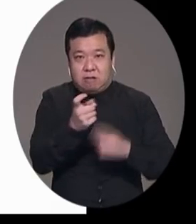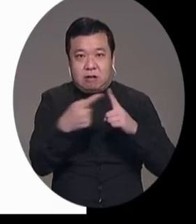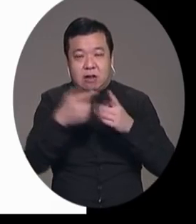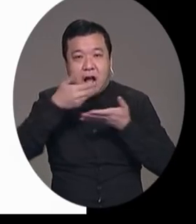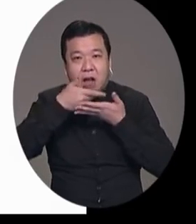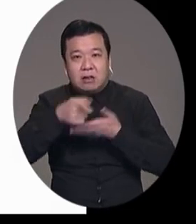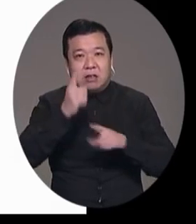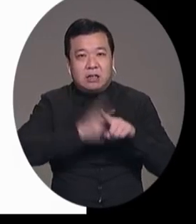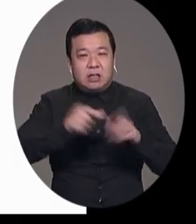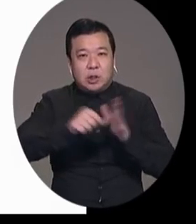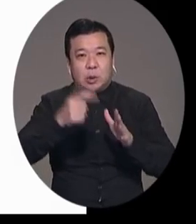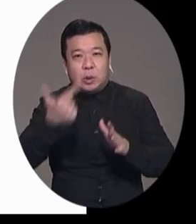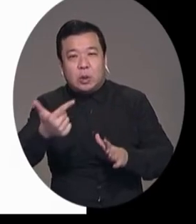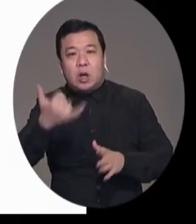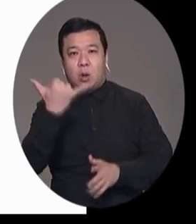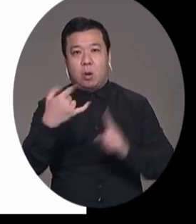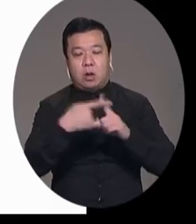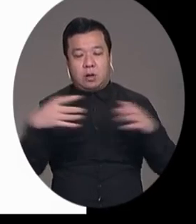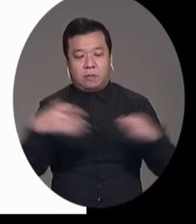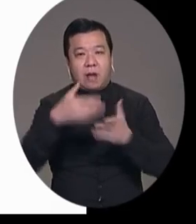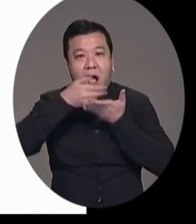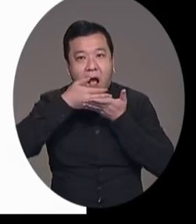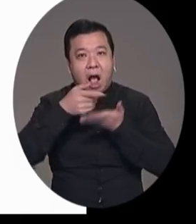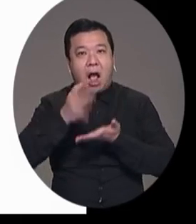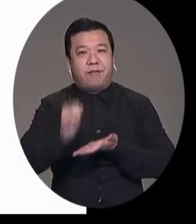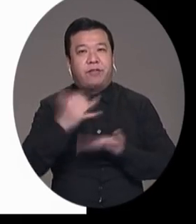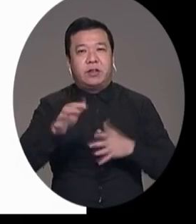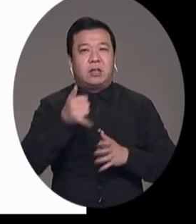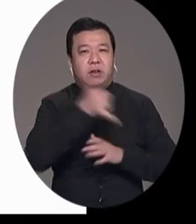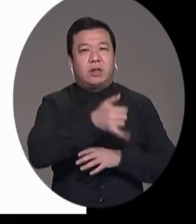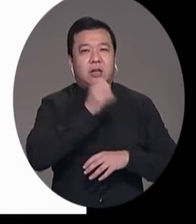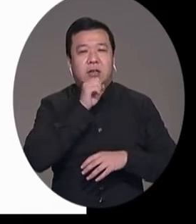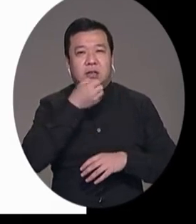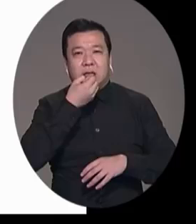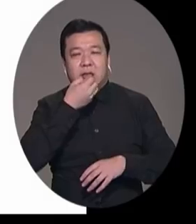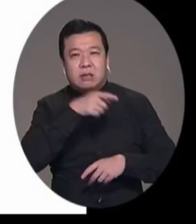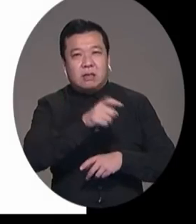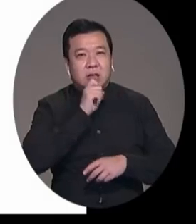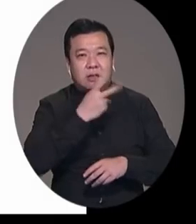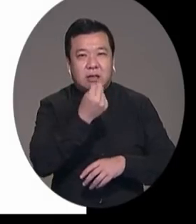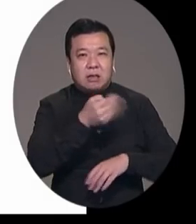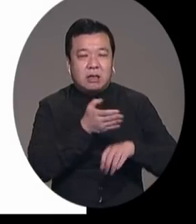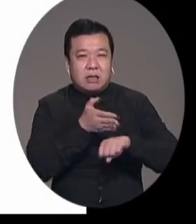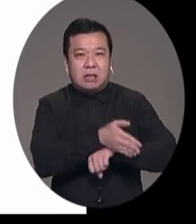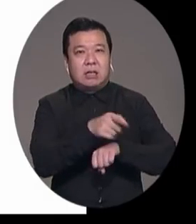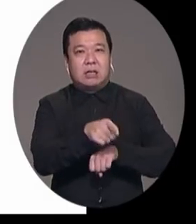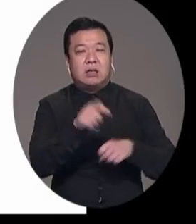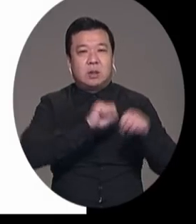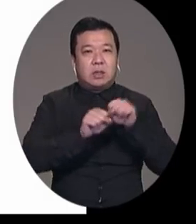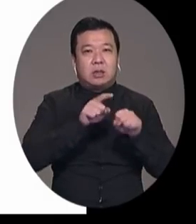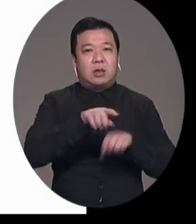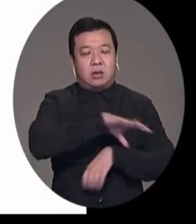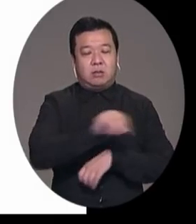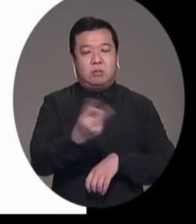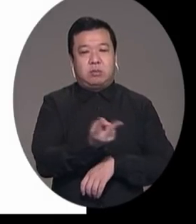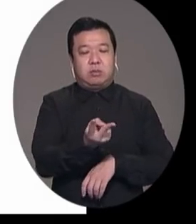局，違反最多6人聚餐的規定，以及出席一個超出20人限制的活動，他們